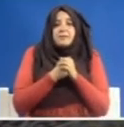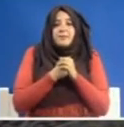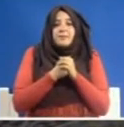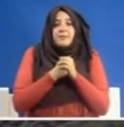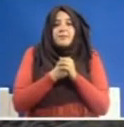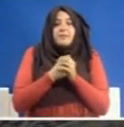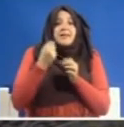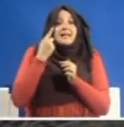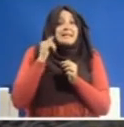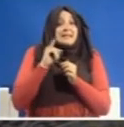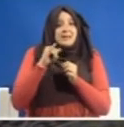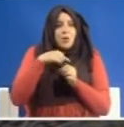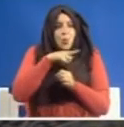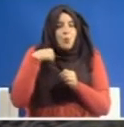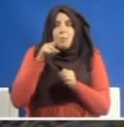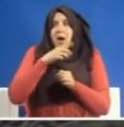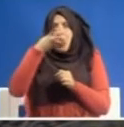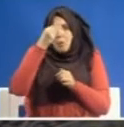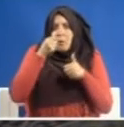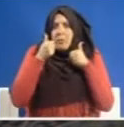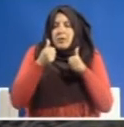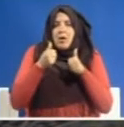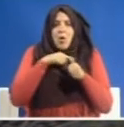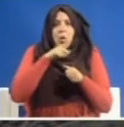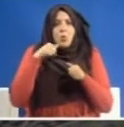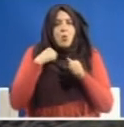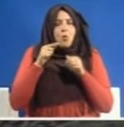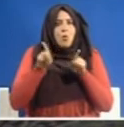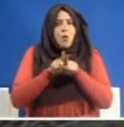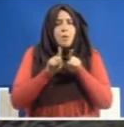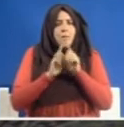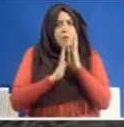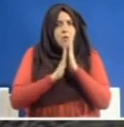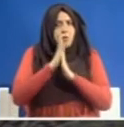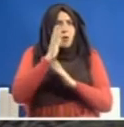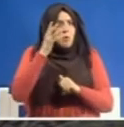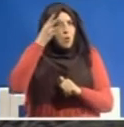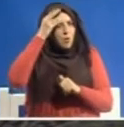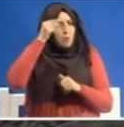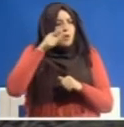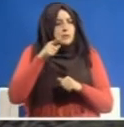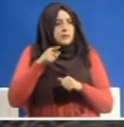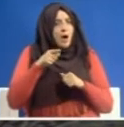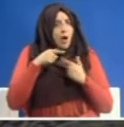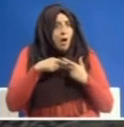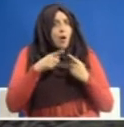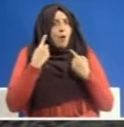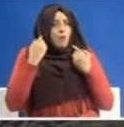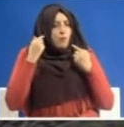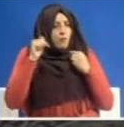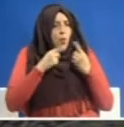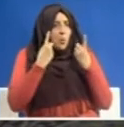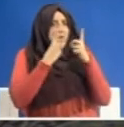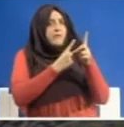لم نستوعب ولم نرتقي إلى مستوى إدراك هذه التحديات، لا يمكن